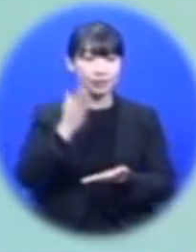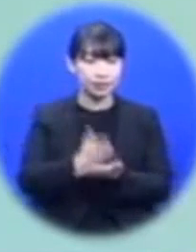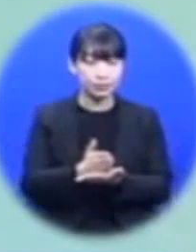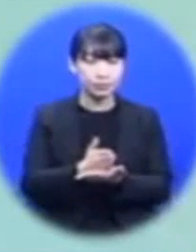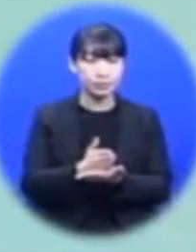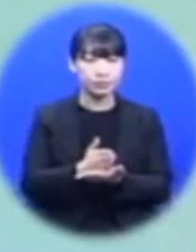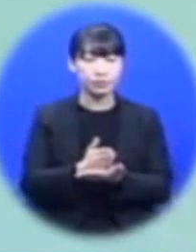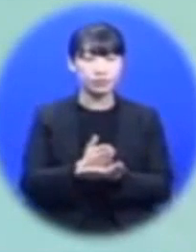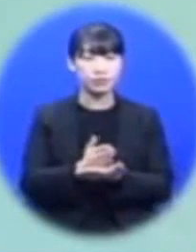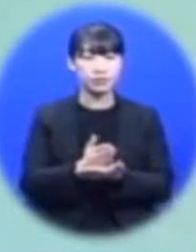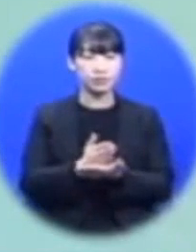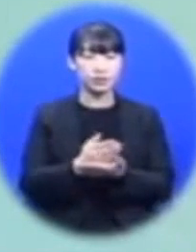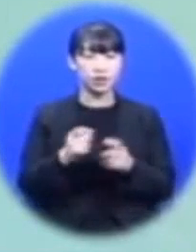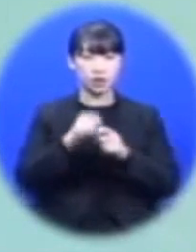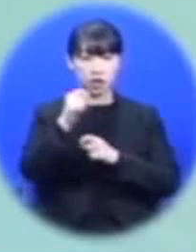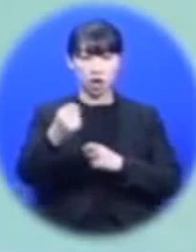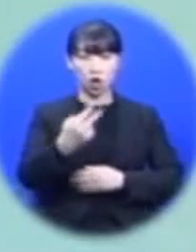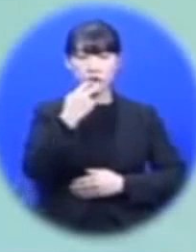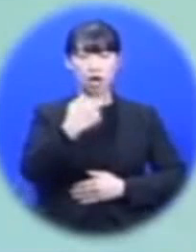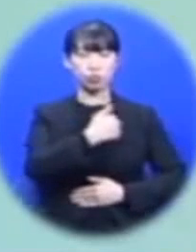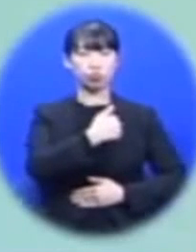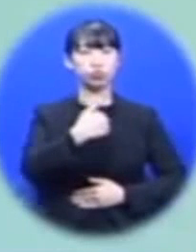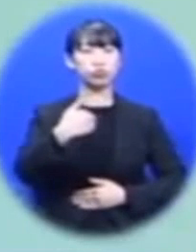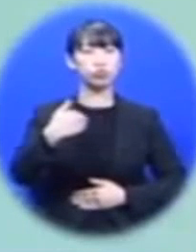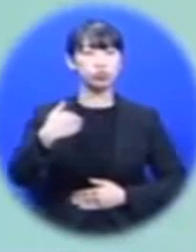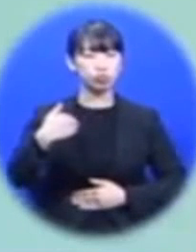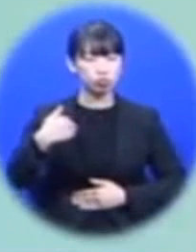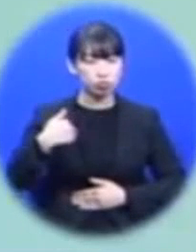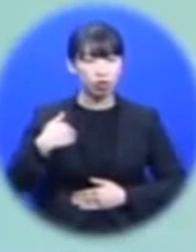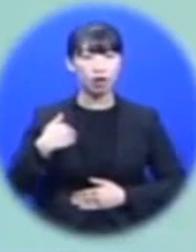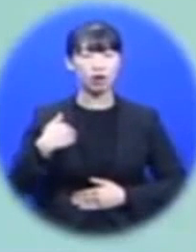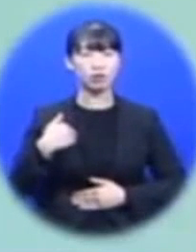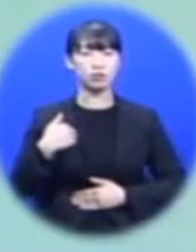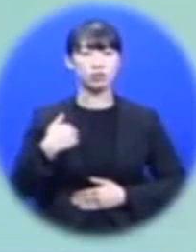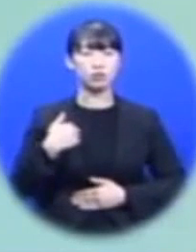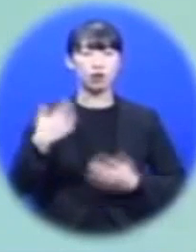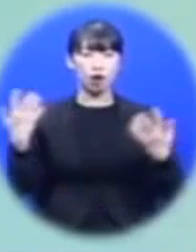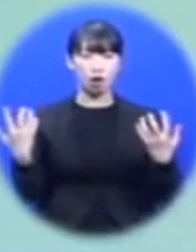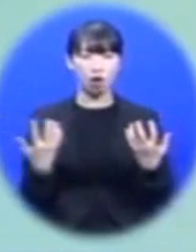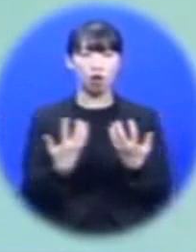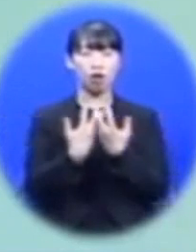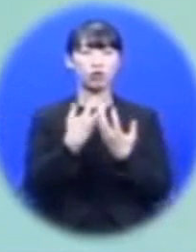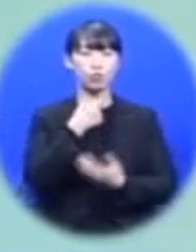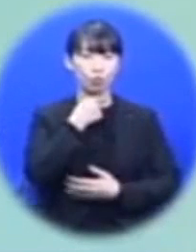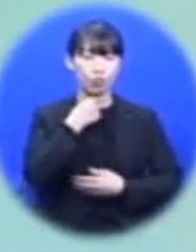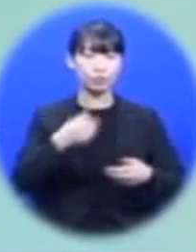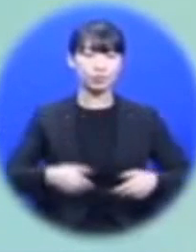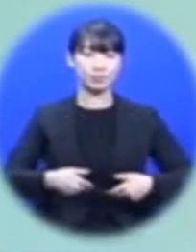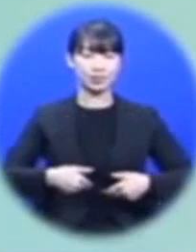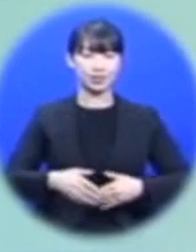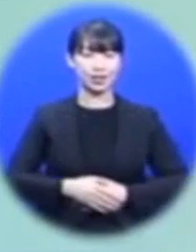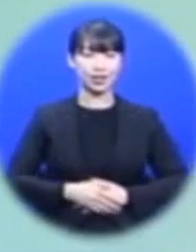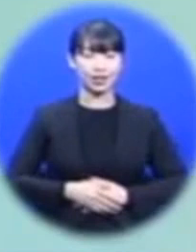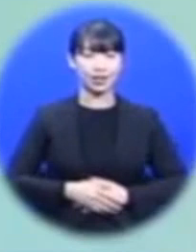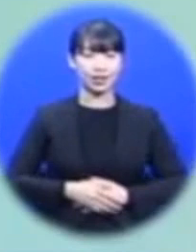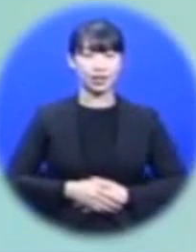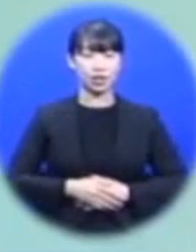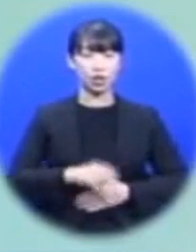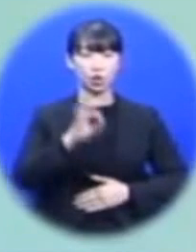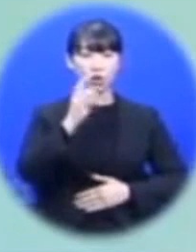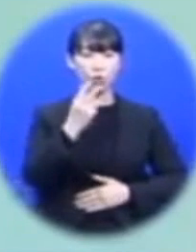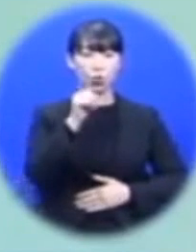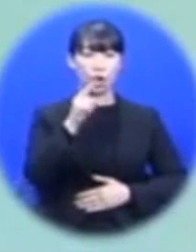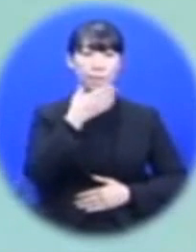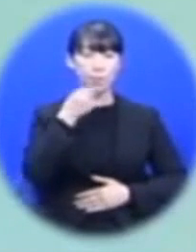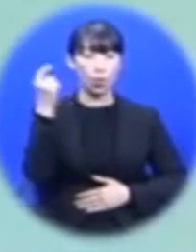영원한 생명이 풍성하기를 구해야 합니다 예수님이 그렇게 약속하셨기 때문입니다 요한복음 10장